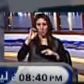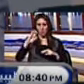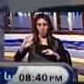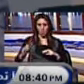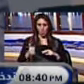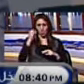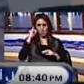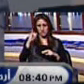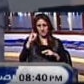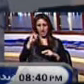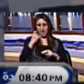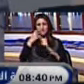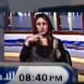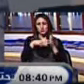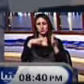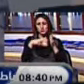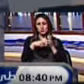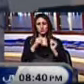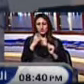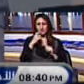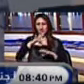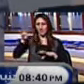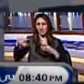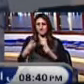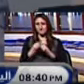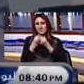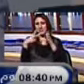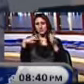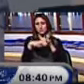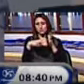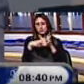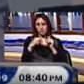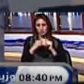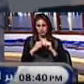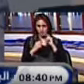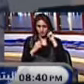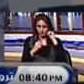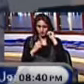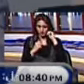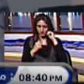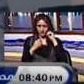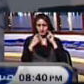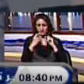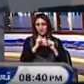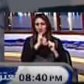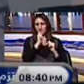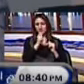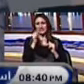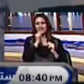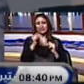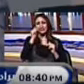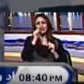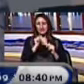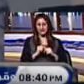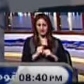الداعية السوري الشهير، ومعاه فرقة الردوان السورية للإنشاد الديني، هتسمعوا أحلى إنشاد ديني النهاردة إن شاء الله تستمتعوا